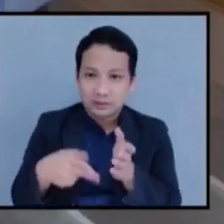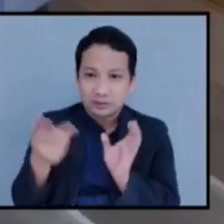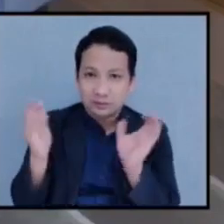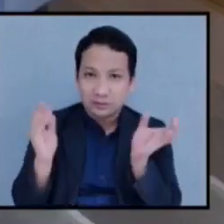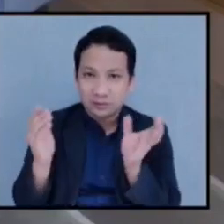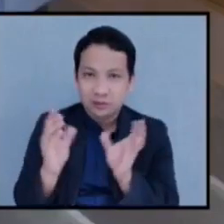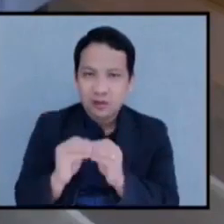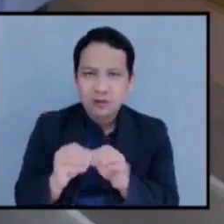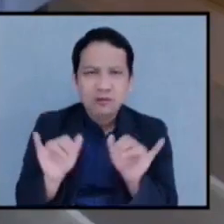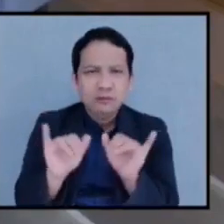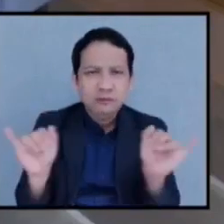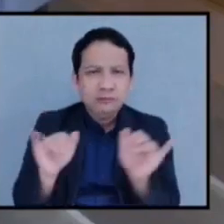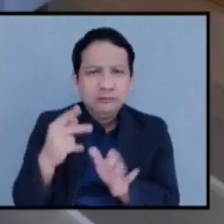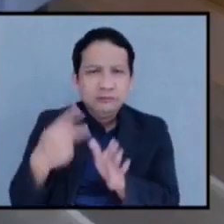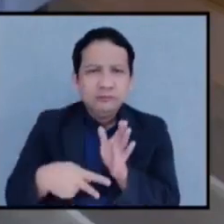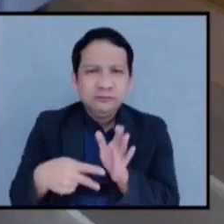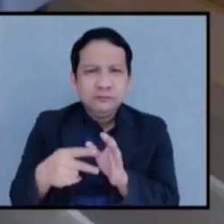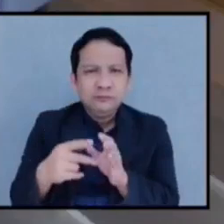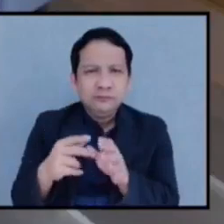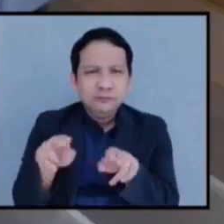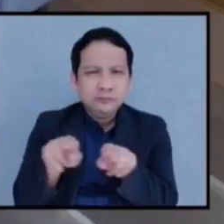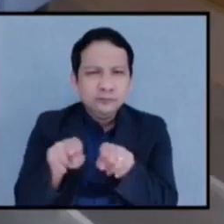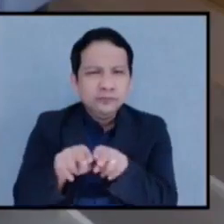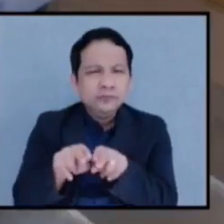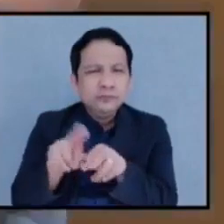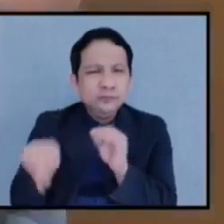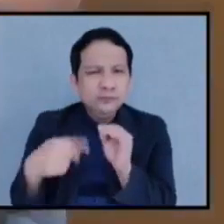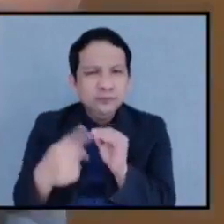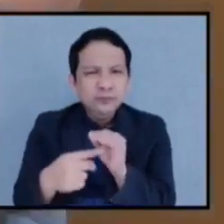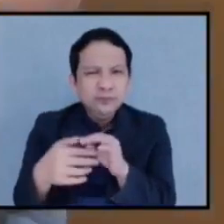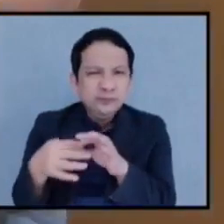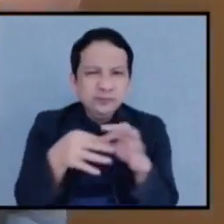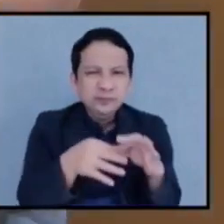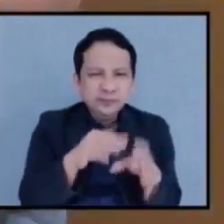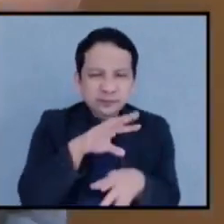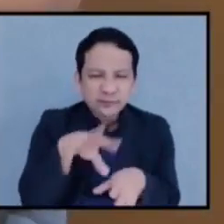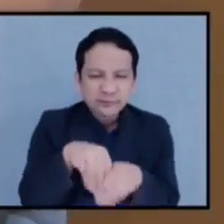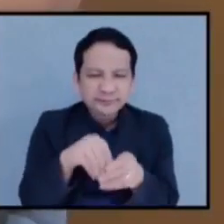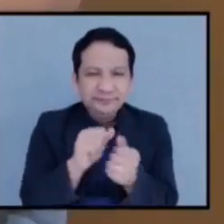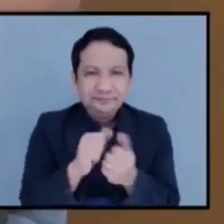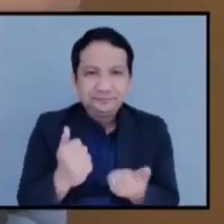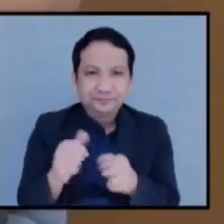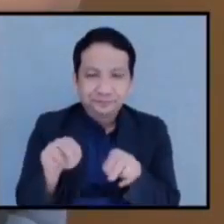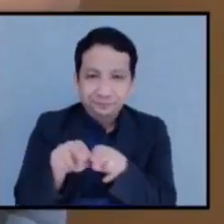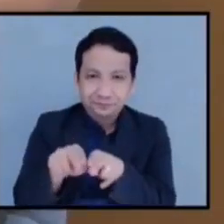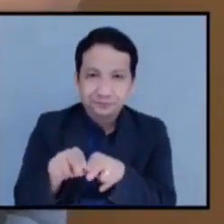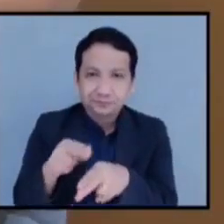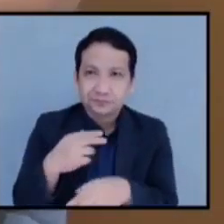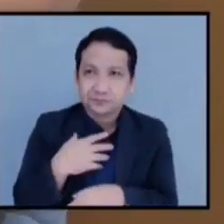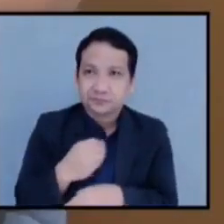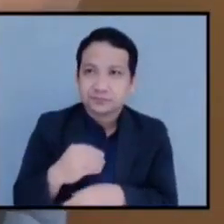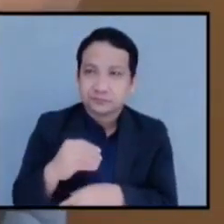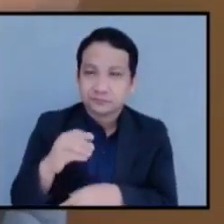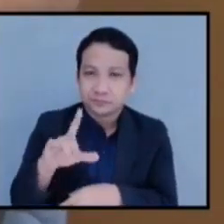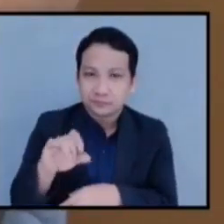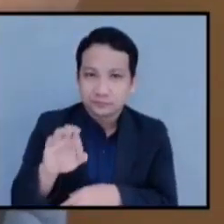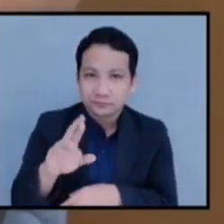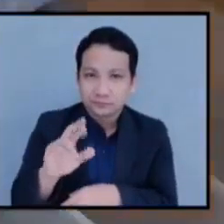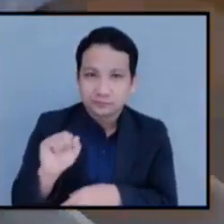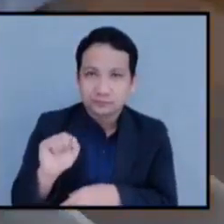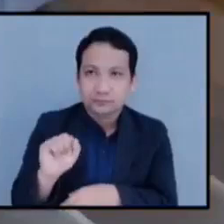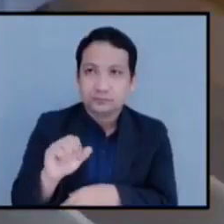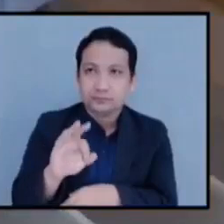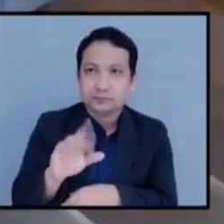lang ng price. So normally naman, kinukombine din natin sa ordinary flour natin. Pero importante yung sinabi niya kanina, no? Yung sa